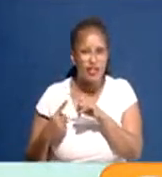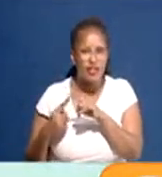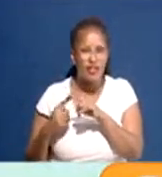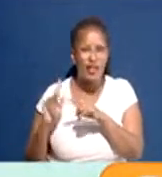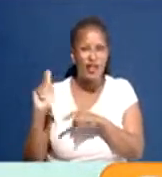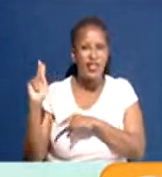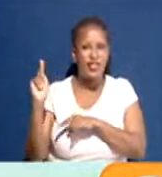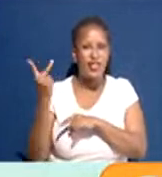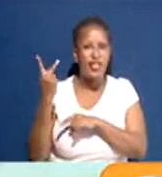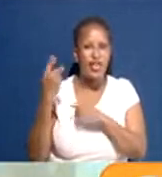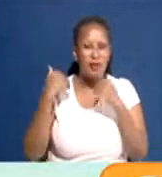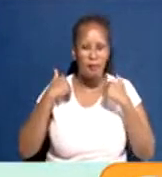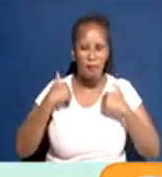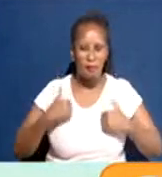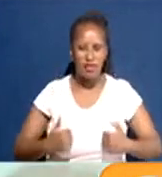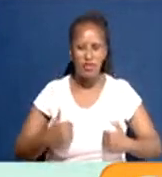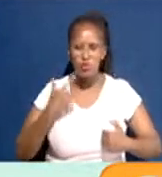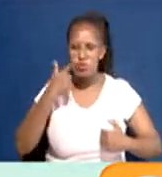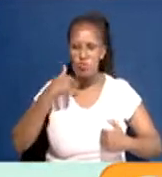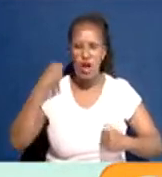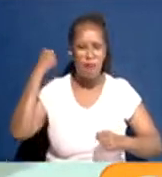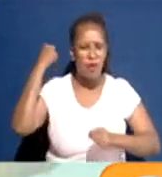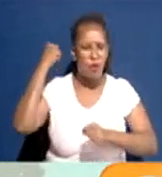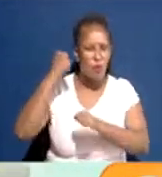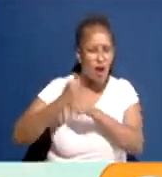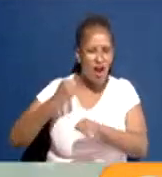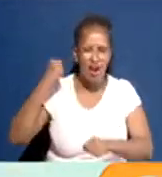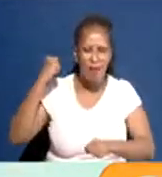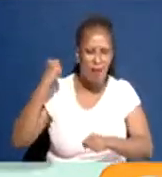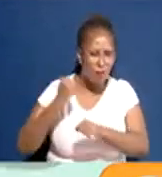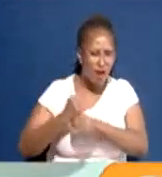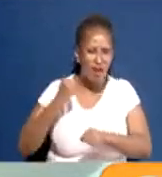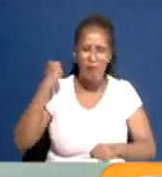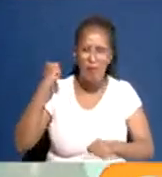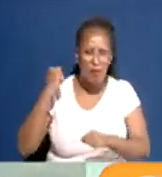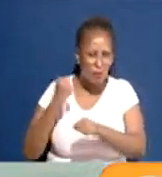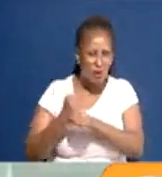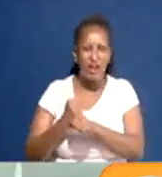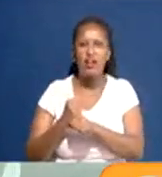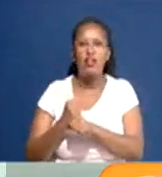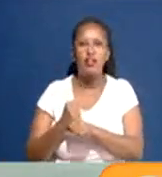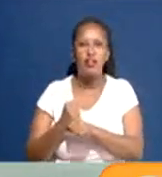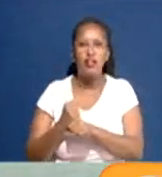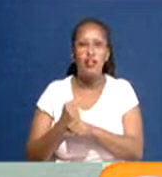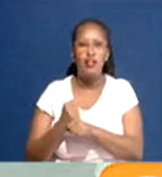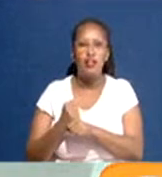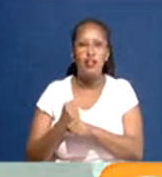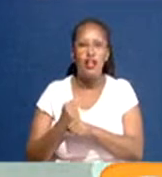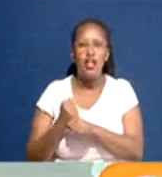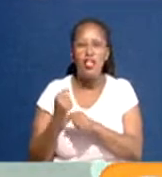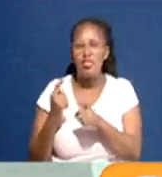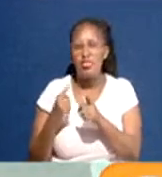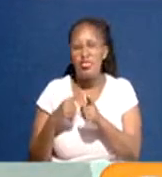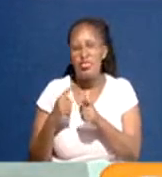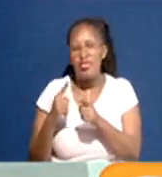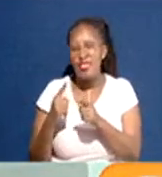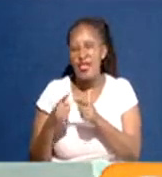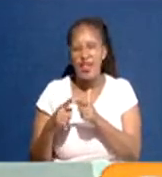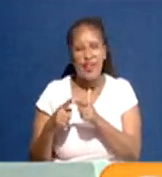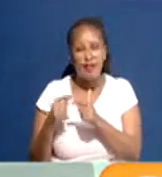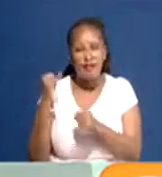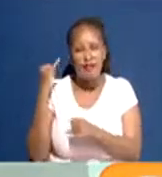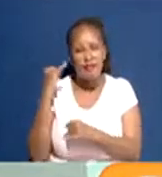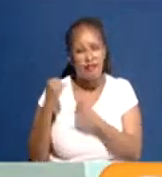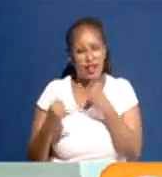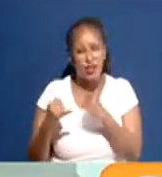Mkenya amechangia jasho yake, amefanya bidii, anaenda katika